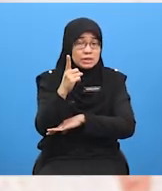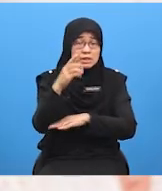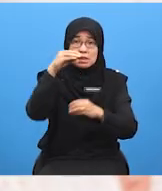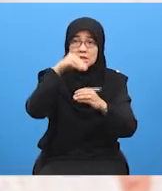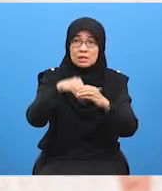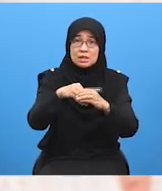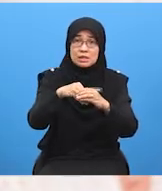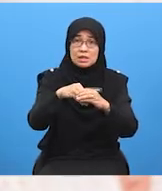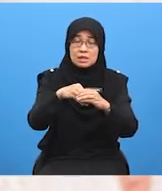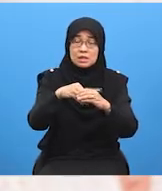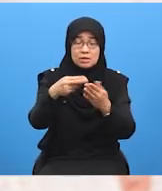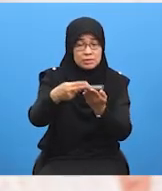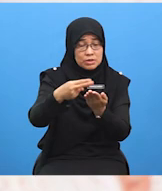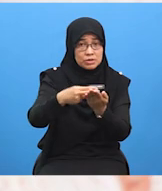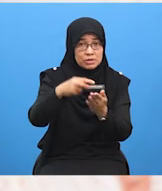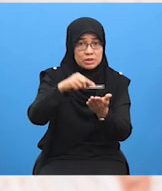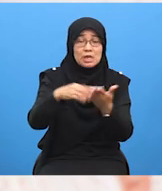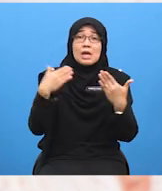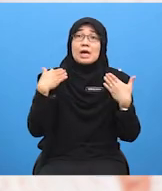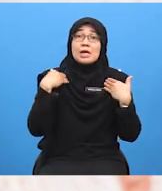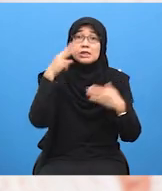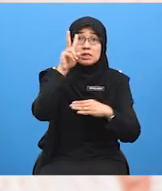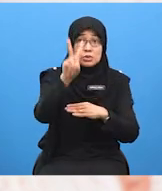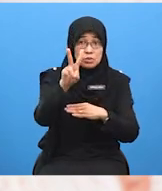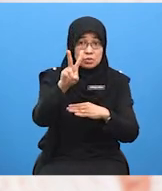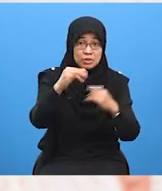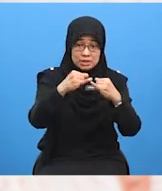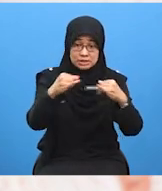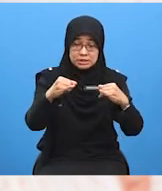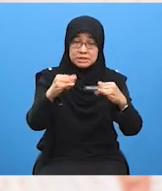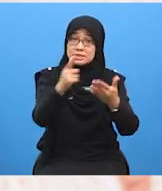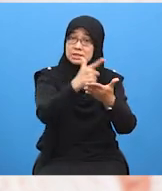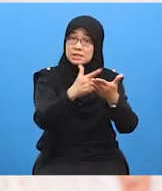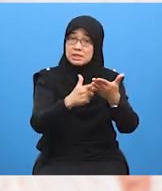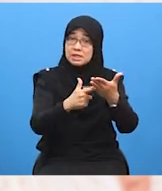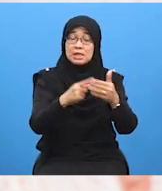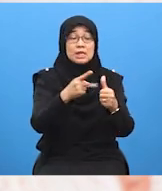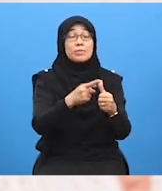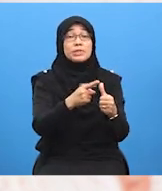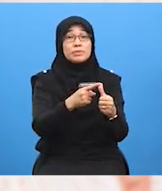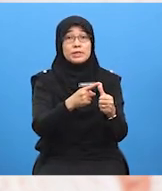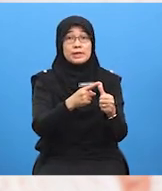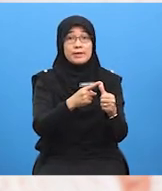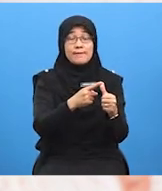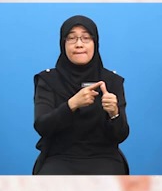dalam unit ini ada dua jenis lakaran, iaitu yang pertama,